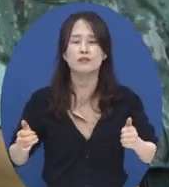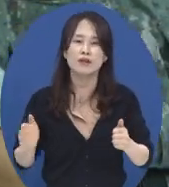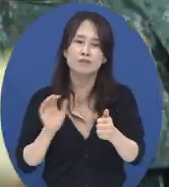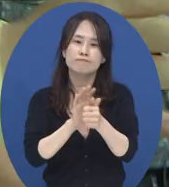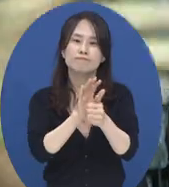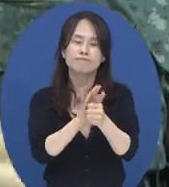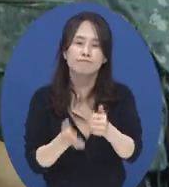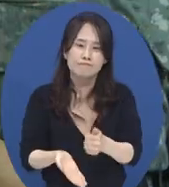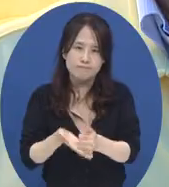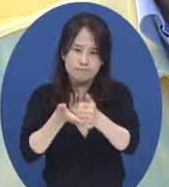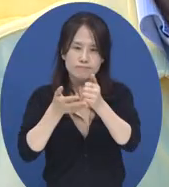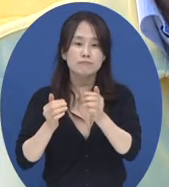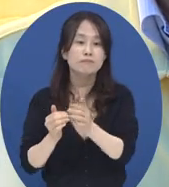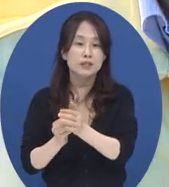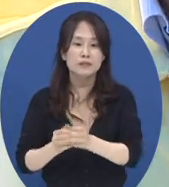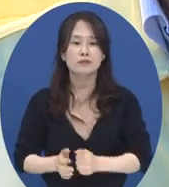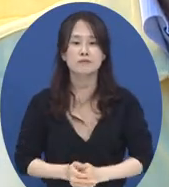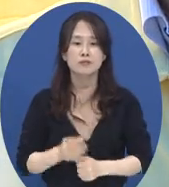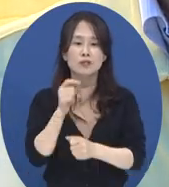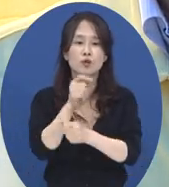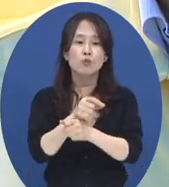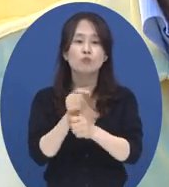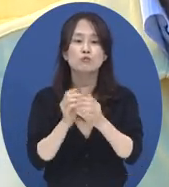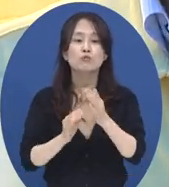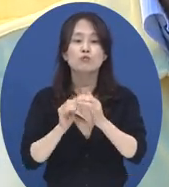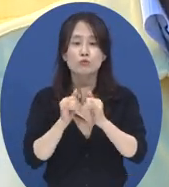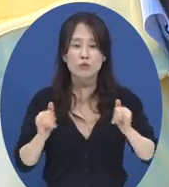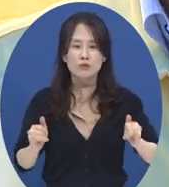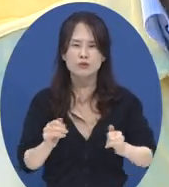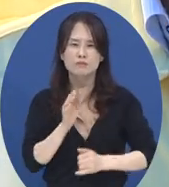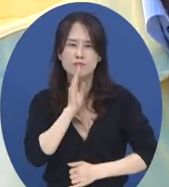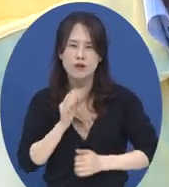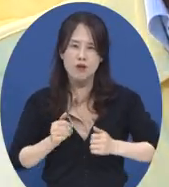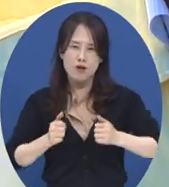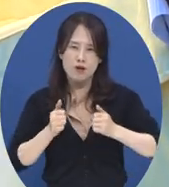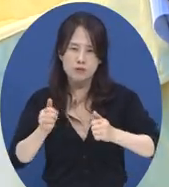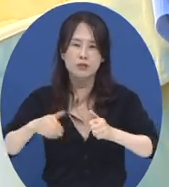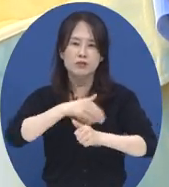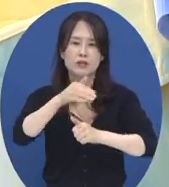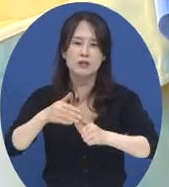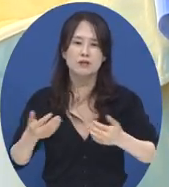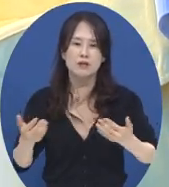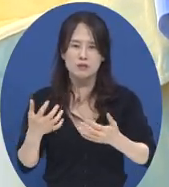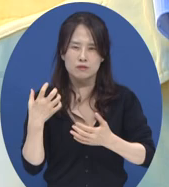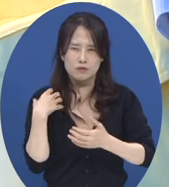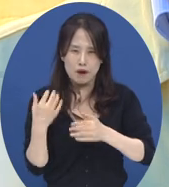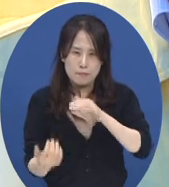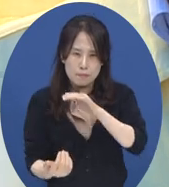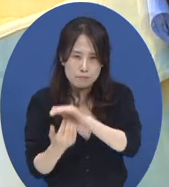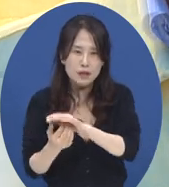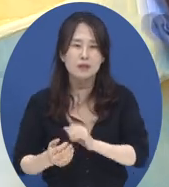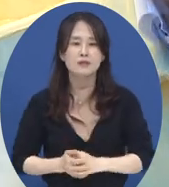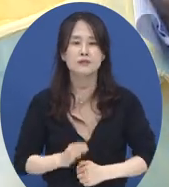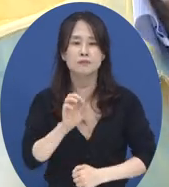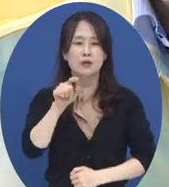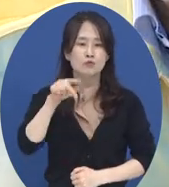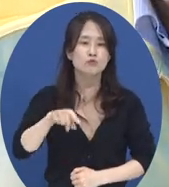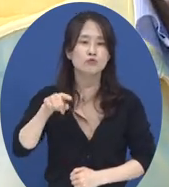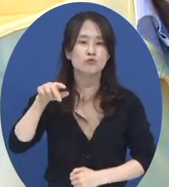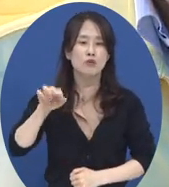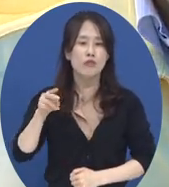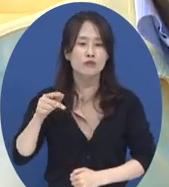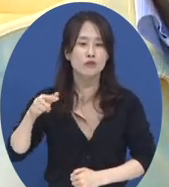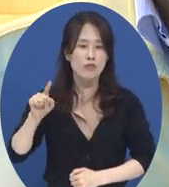직원들을 격려했습니다. 시군들 공무원들이 정말로 열심히 현장에서 자기 역할을 잘해준 덕이라고 생각합니다.